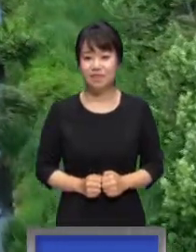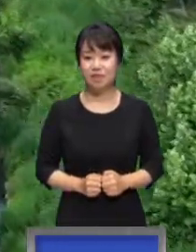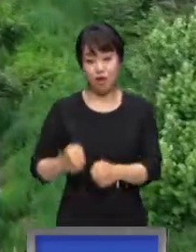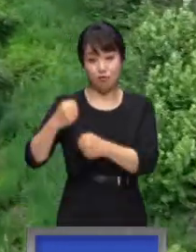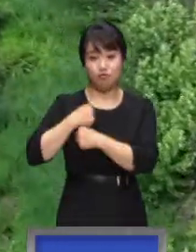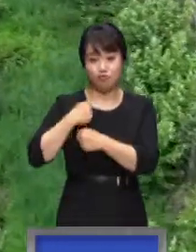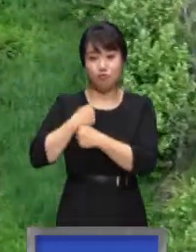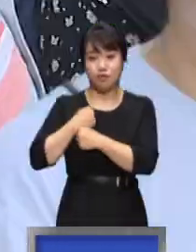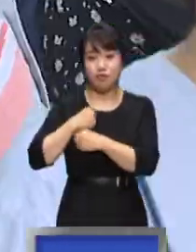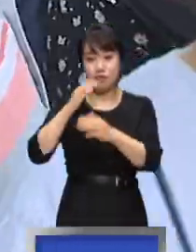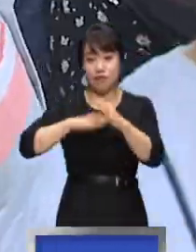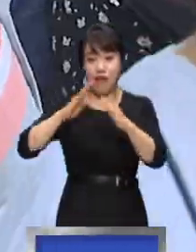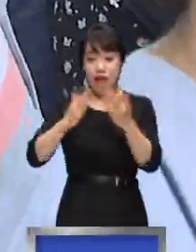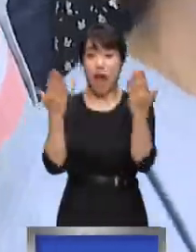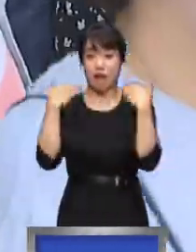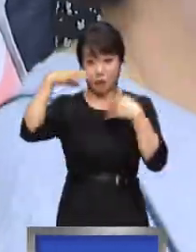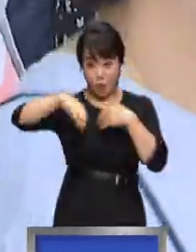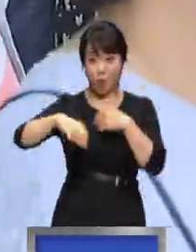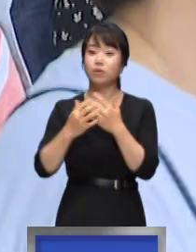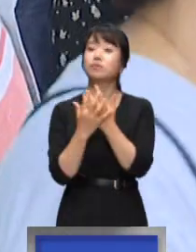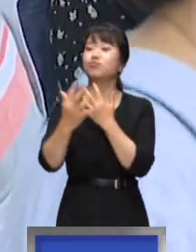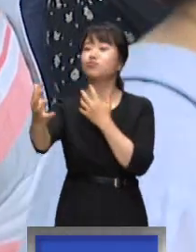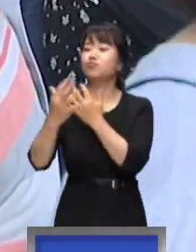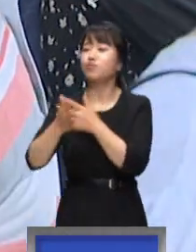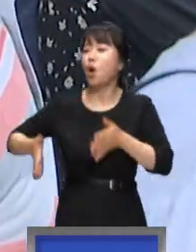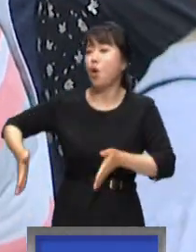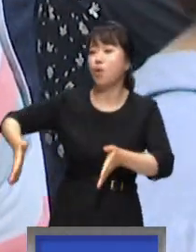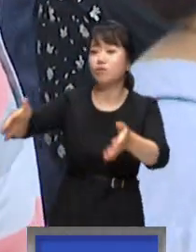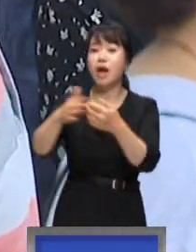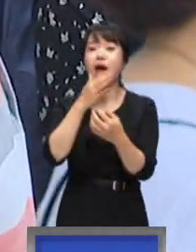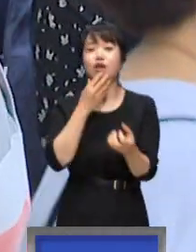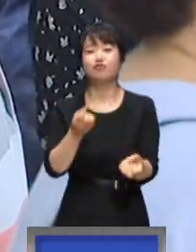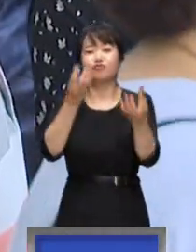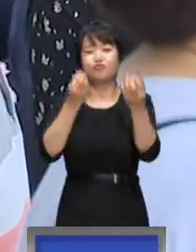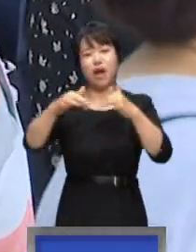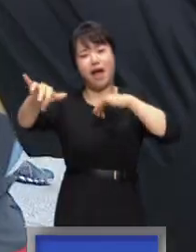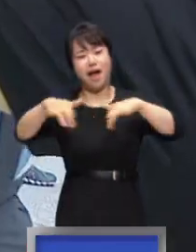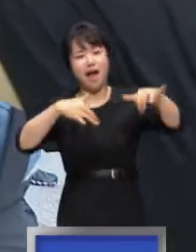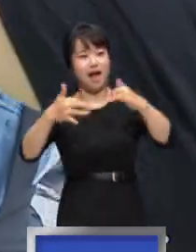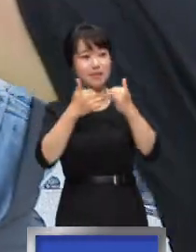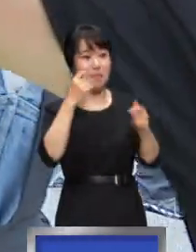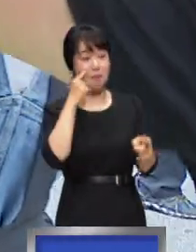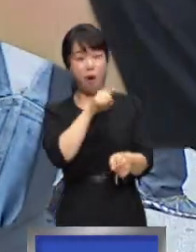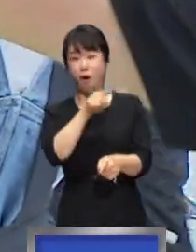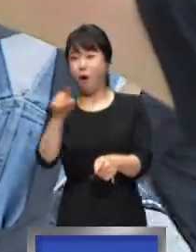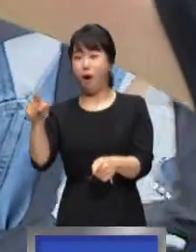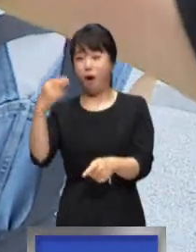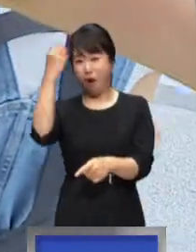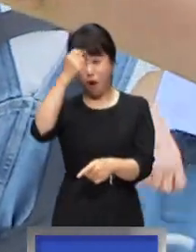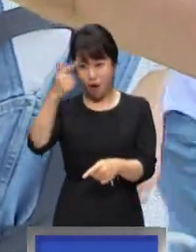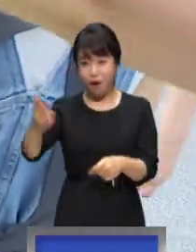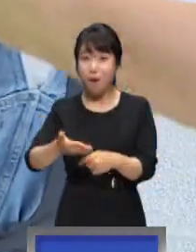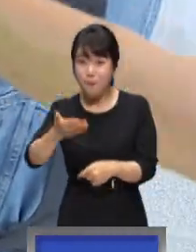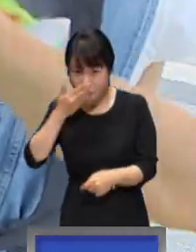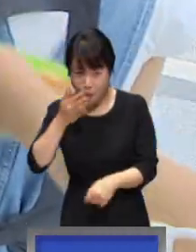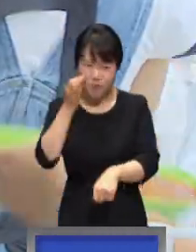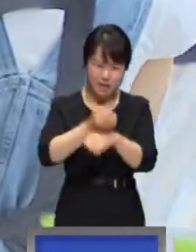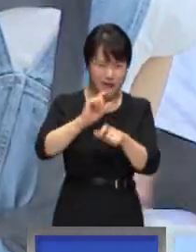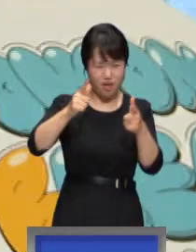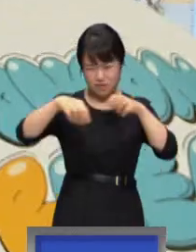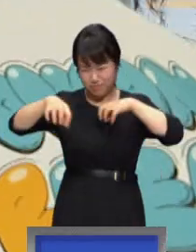육군사관학교 정문 앞이 축제장으로 바뀌었습니다. 거리는 인파로 북적이고 먹거리와 즐길거리가